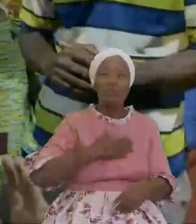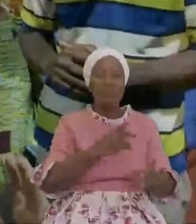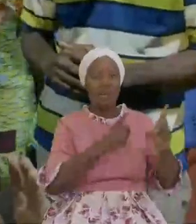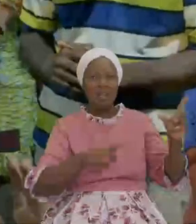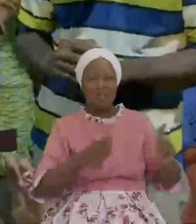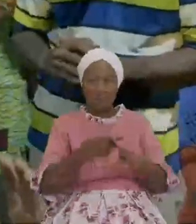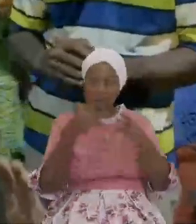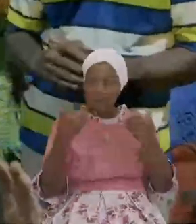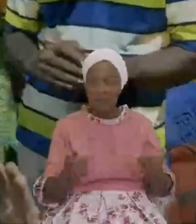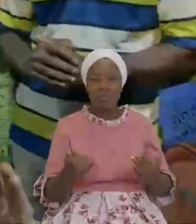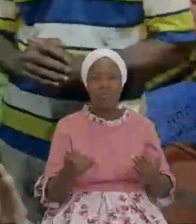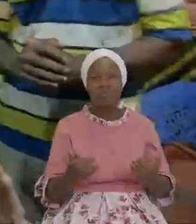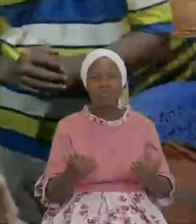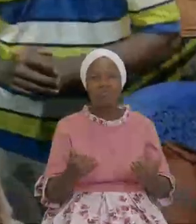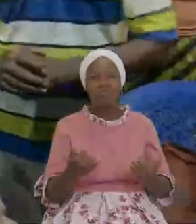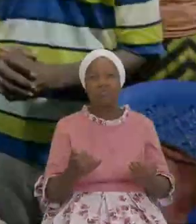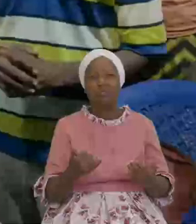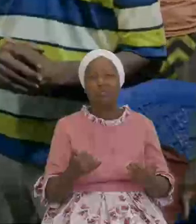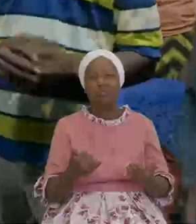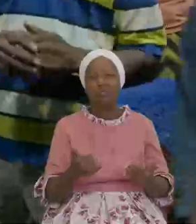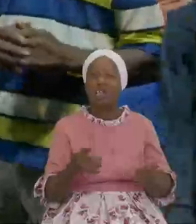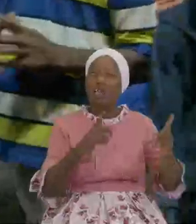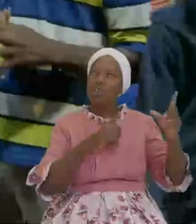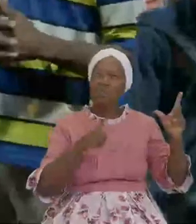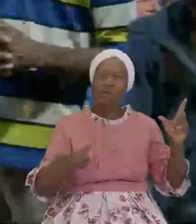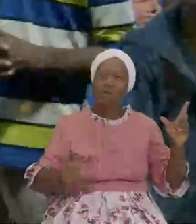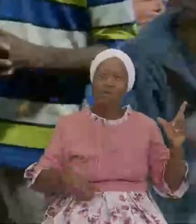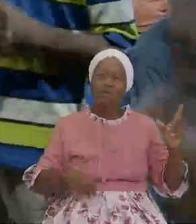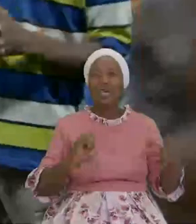Christ. Il est mon Seigneur à partir de maintenant.